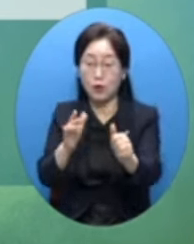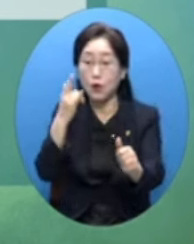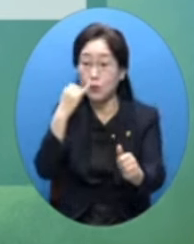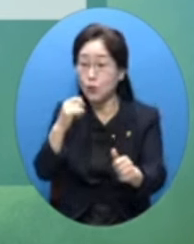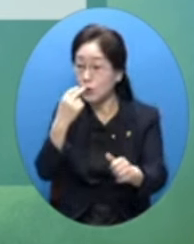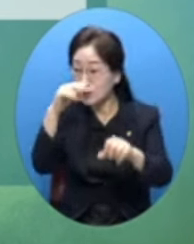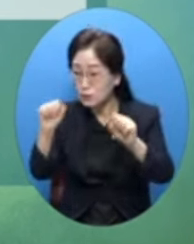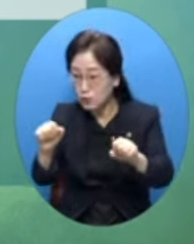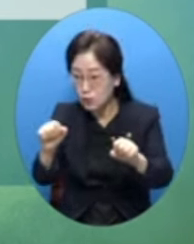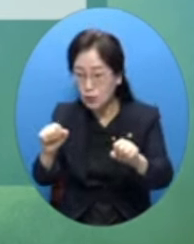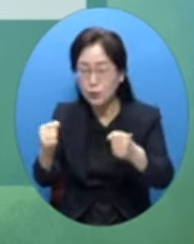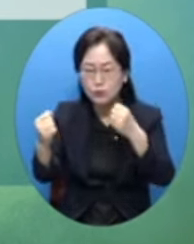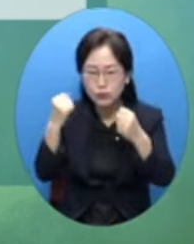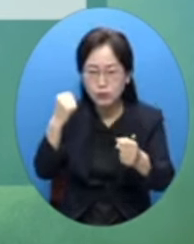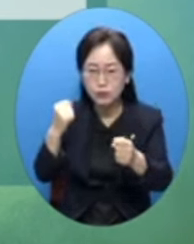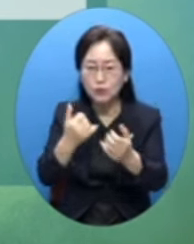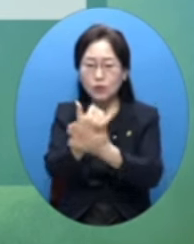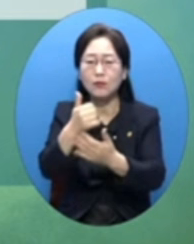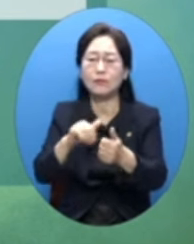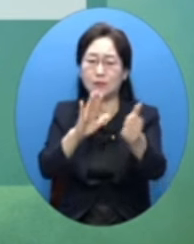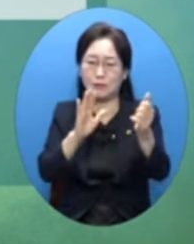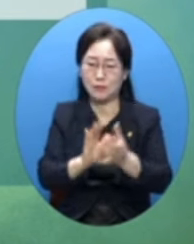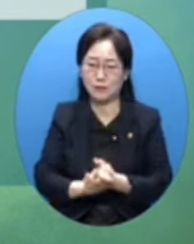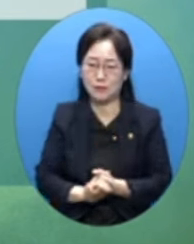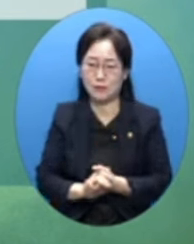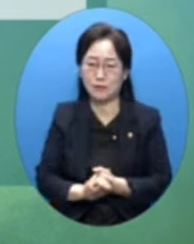것입니다 그래서